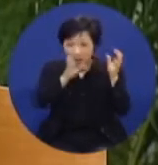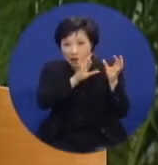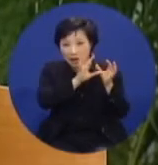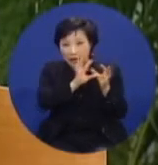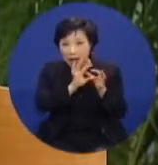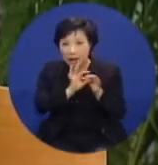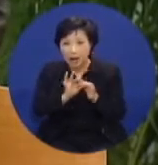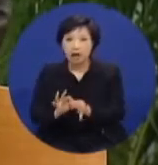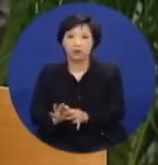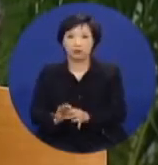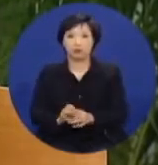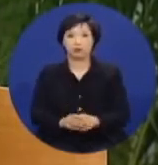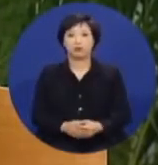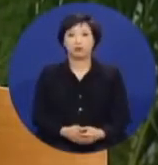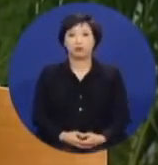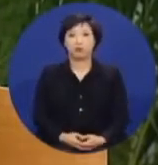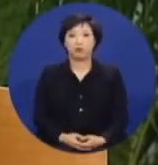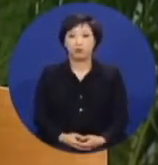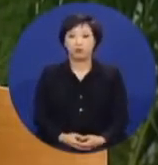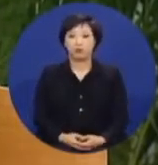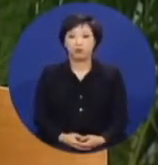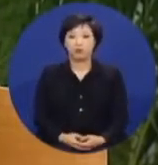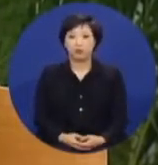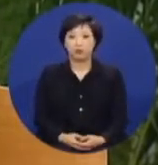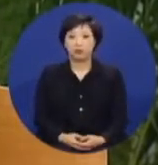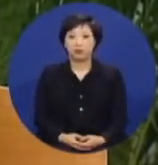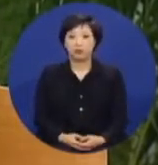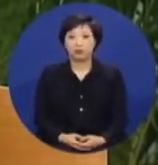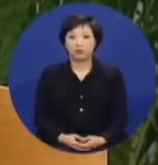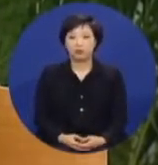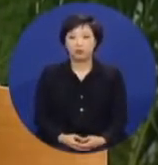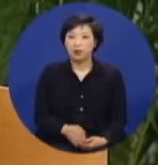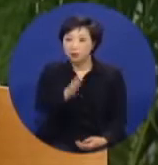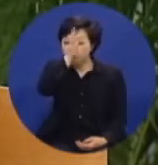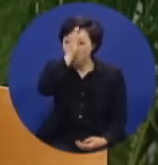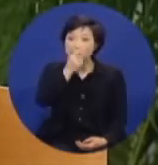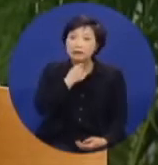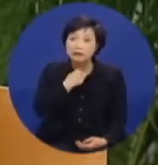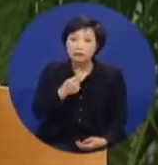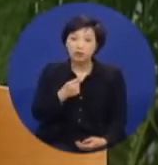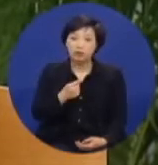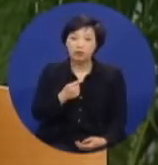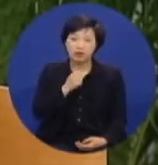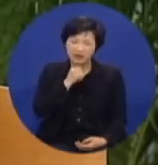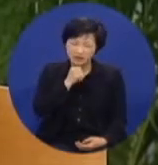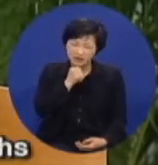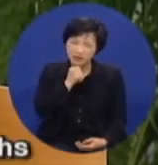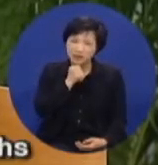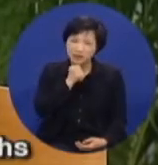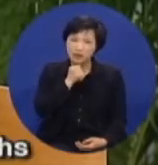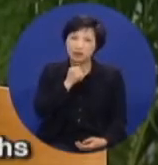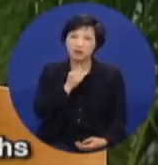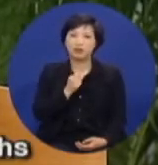탕 하에 타다 가야되고 그거 병 불구 가난하고 많은